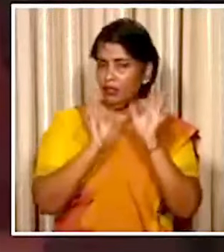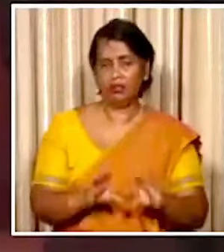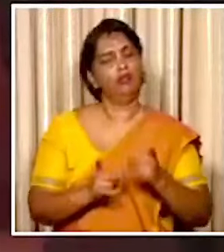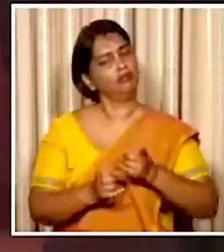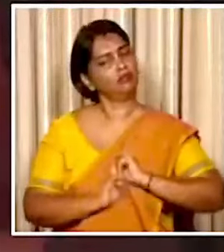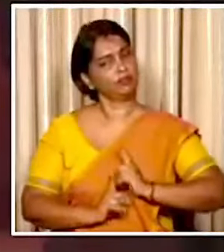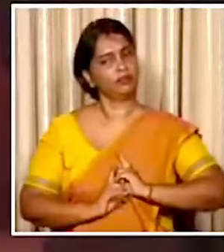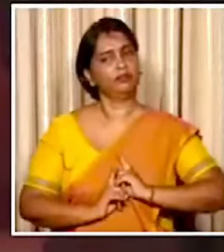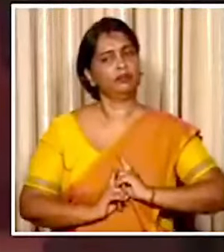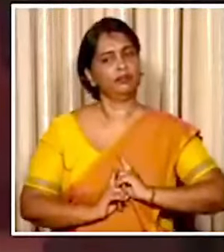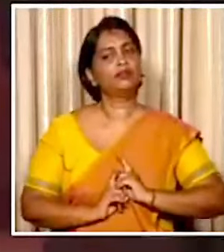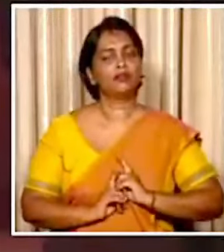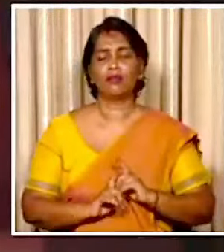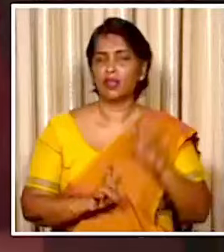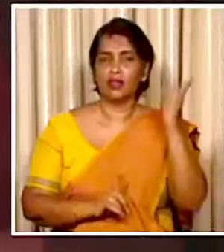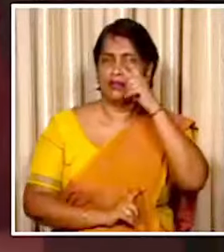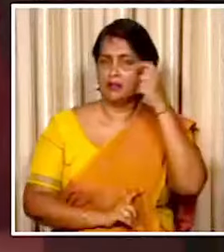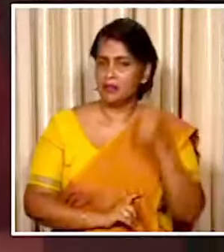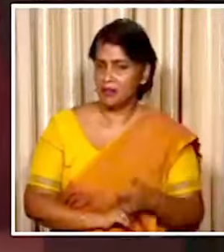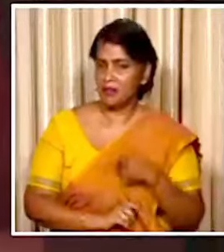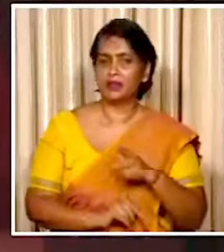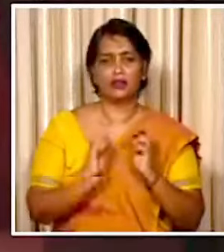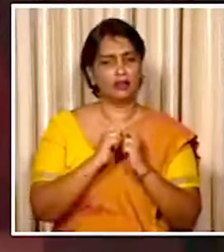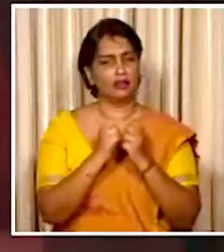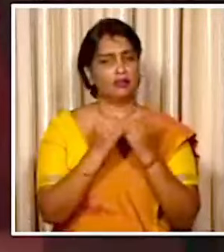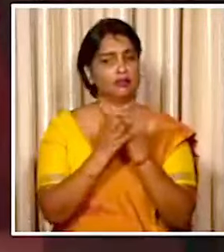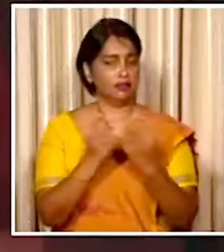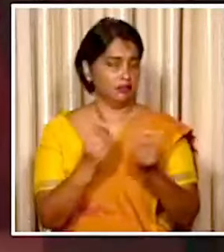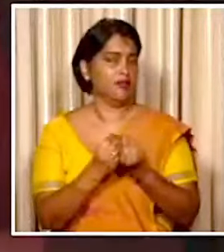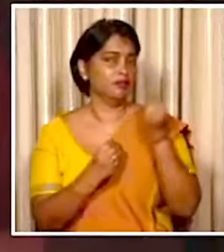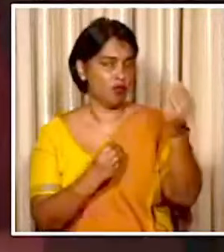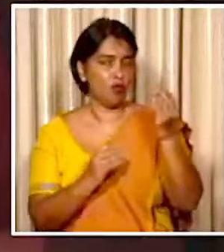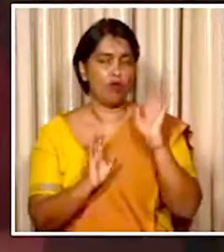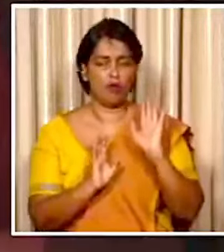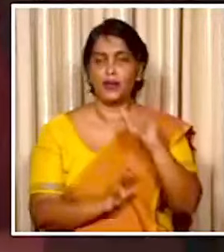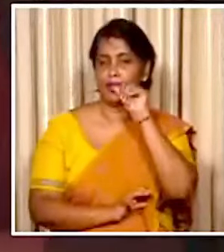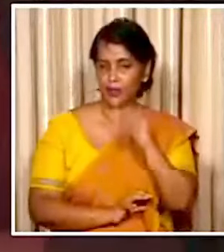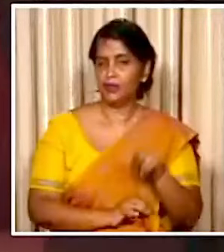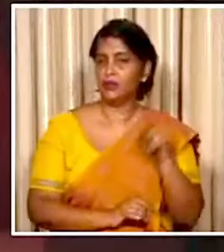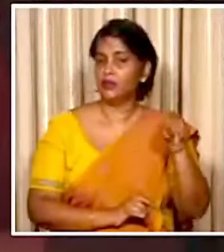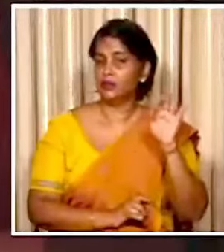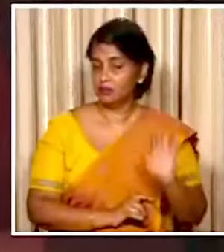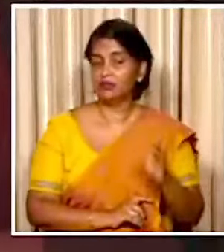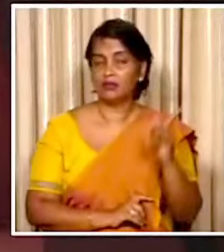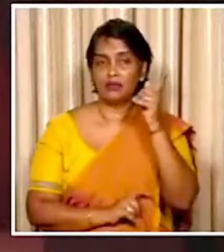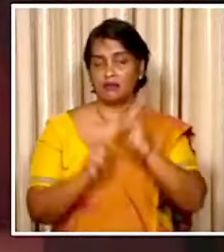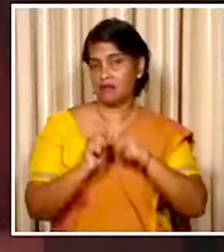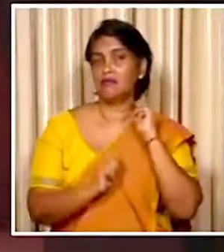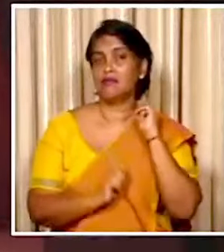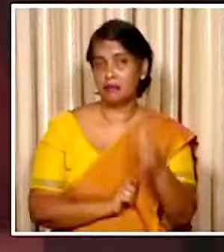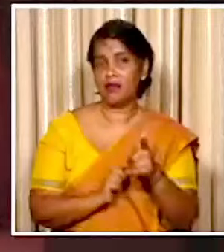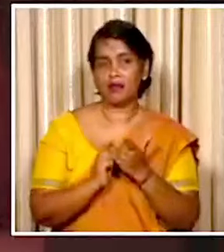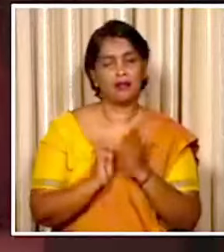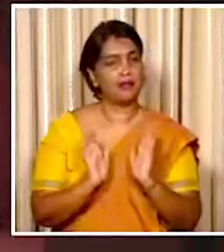ස්ථාවරයක ඉඳගෙන මේ වැටුප් විෂමතාවයට විසඳුම් ලබා දිය යුතුයි. ඇත්ත වශයෙන්ම මේ වෙනුවෙන් දීමනාවක් ලබා දීම ආරම්භ